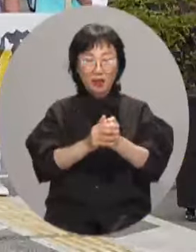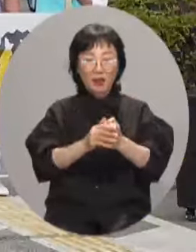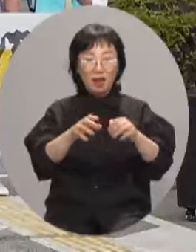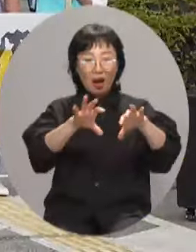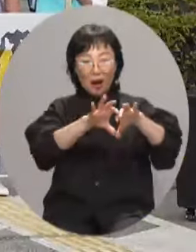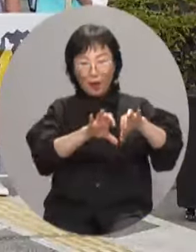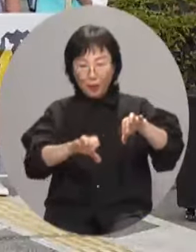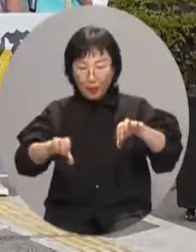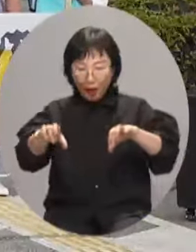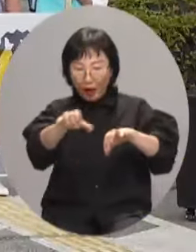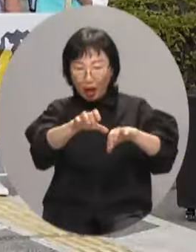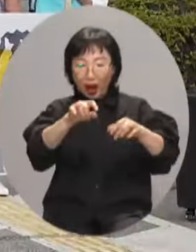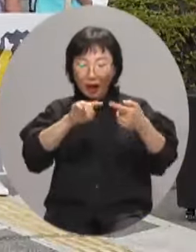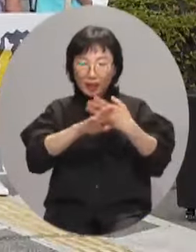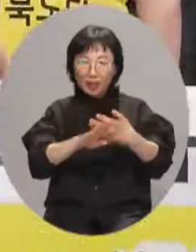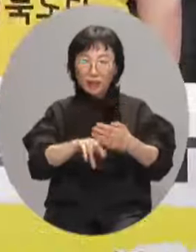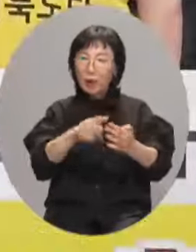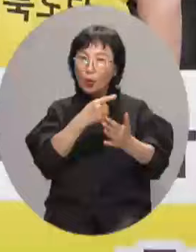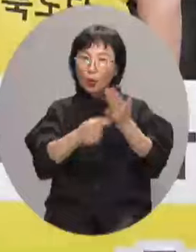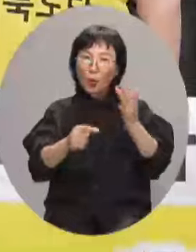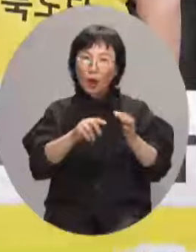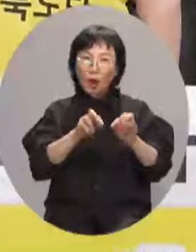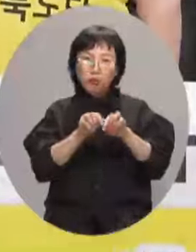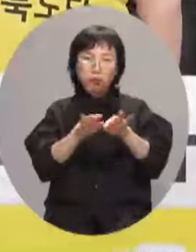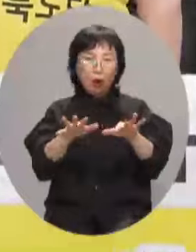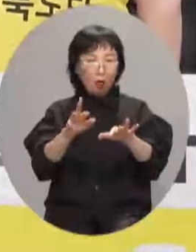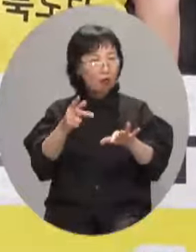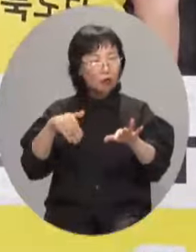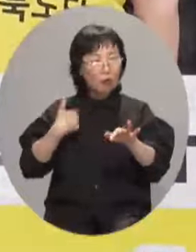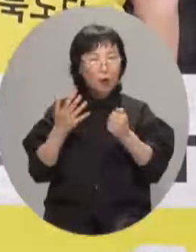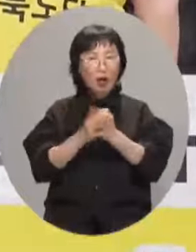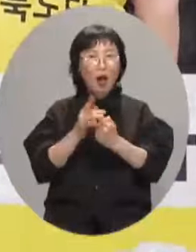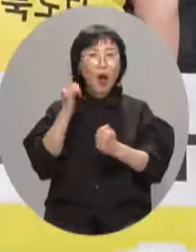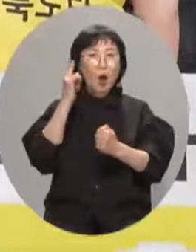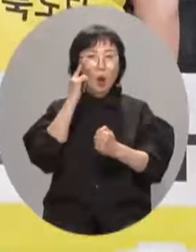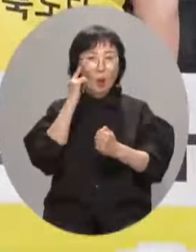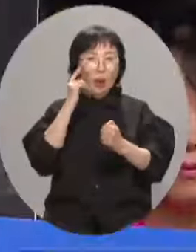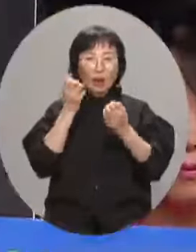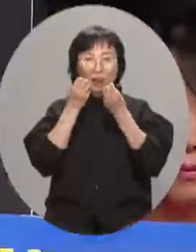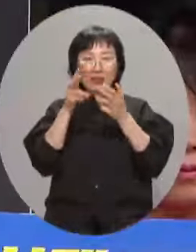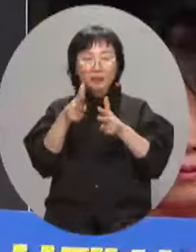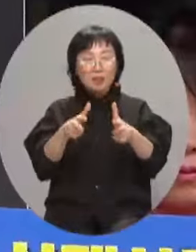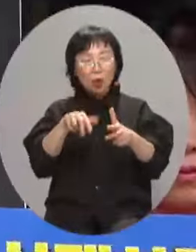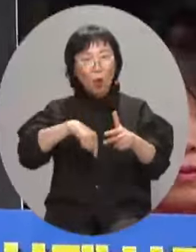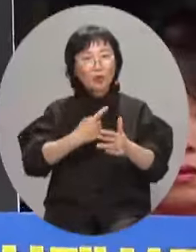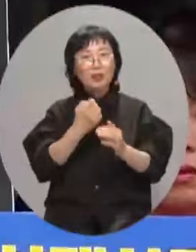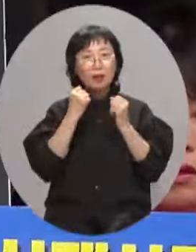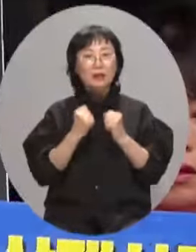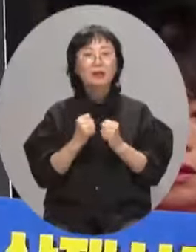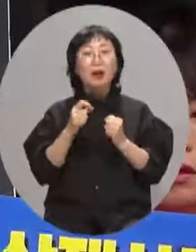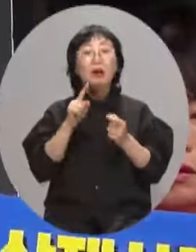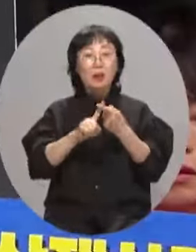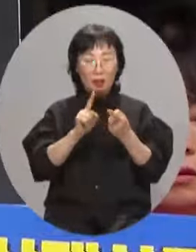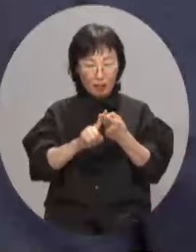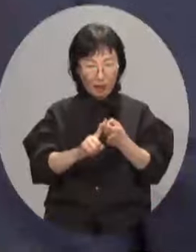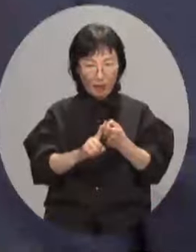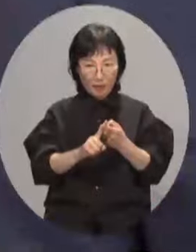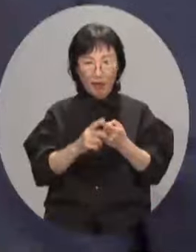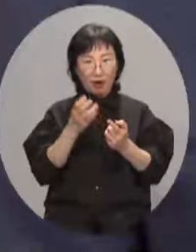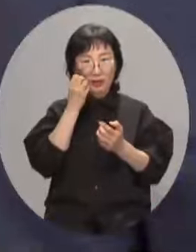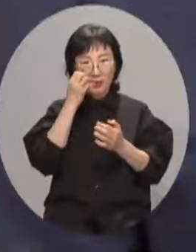수도 있었을 텐데 왜 신입사원 홀로 작업에 나섰는지 의문을 제기했습니다. 왜 이렇게